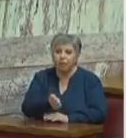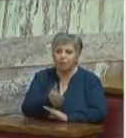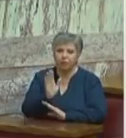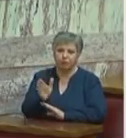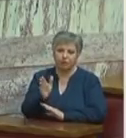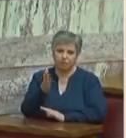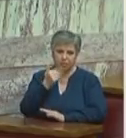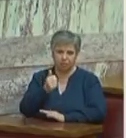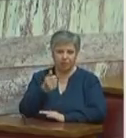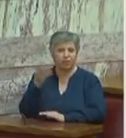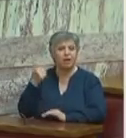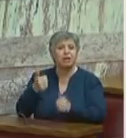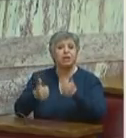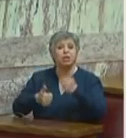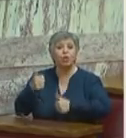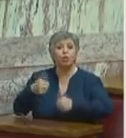του 2011